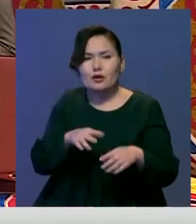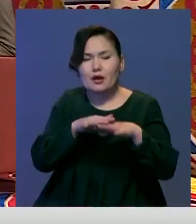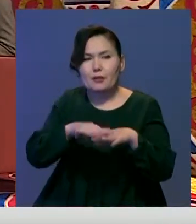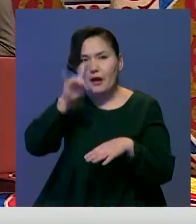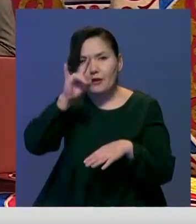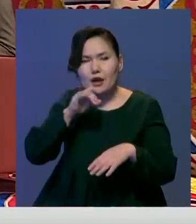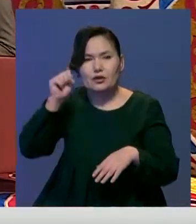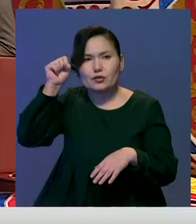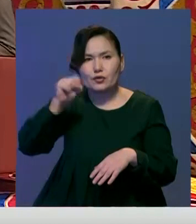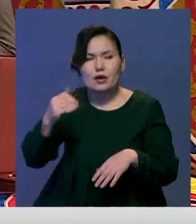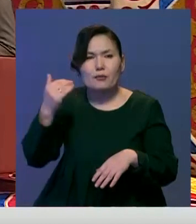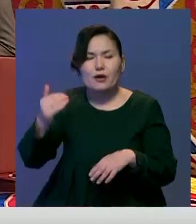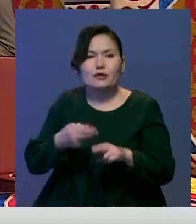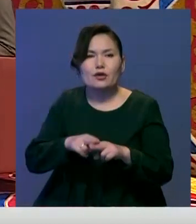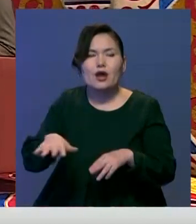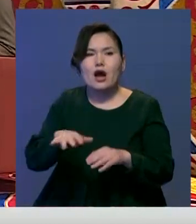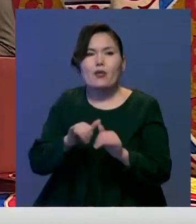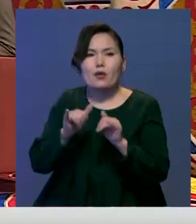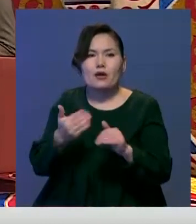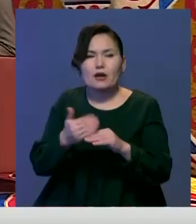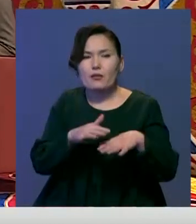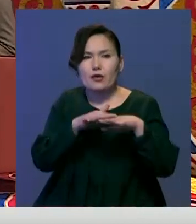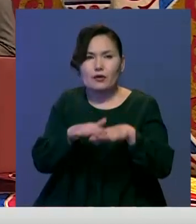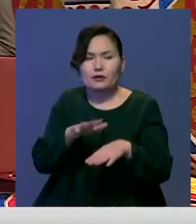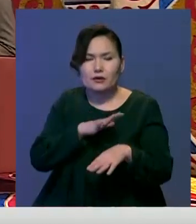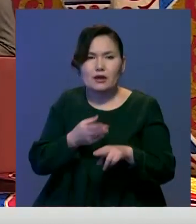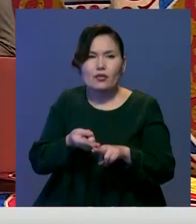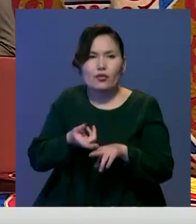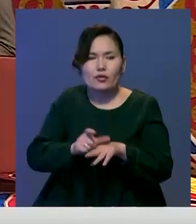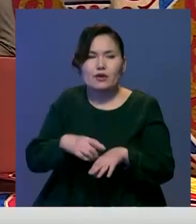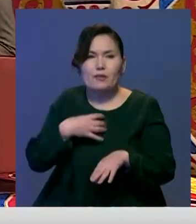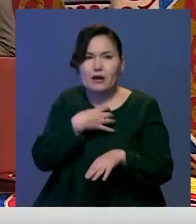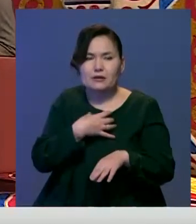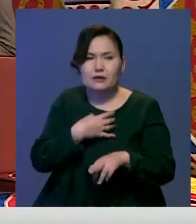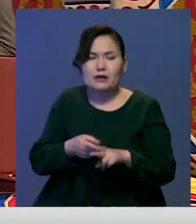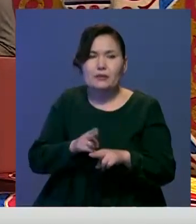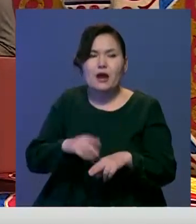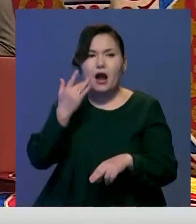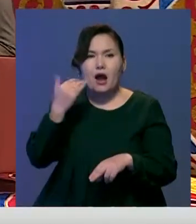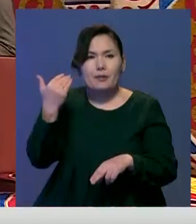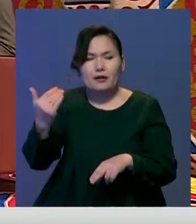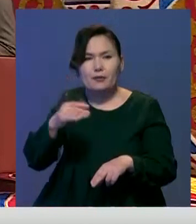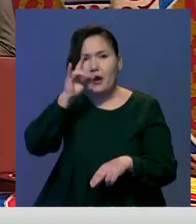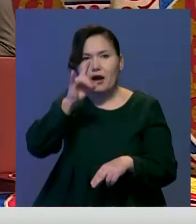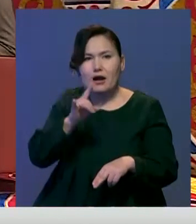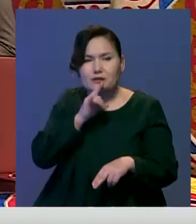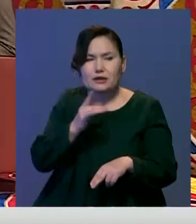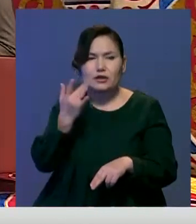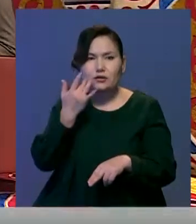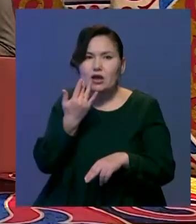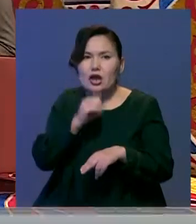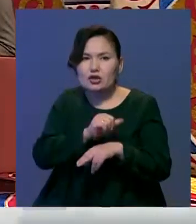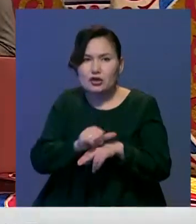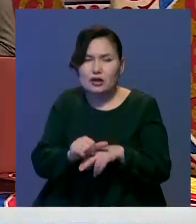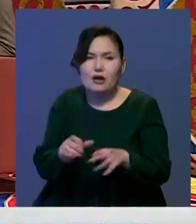және осы аумақты дамытуға бөлінген қаржы. Ең маңыздысы осы. Құрама Штаттар Қазақстан мен шекаралас елдерге қолдау